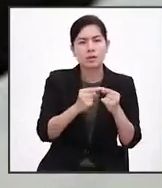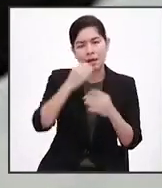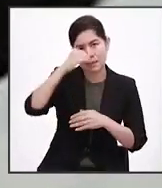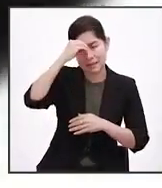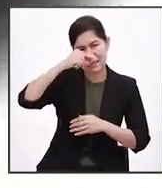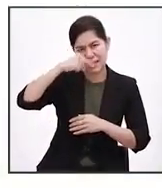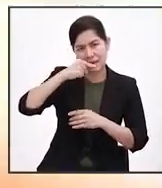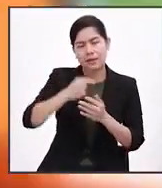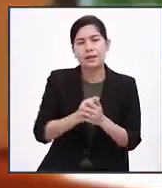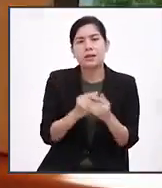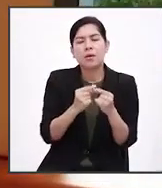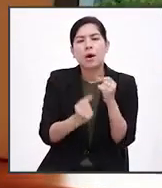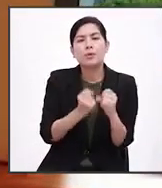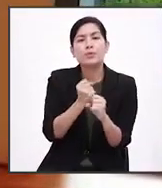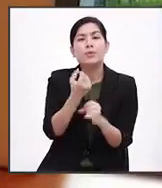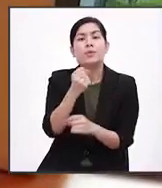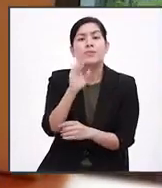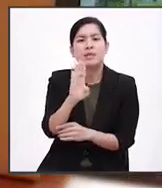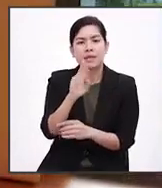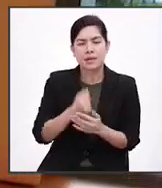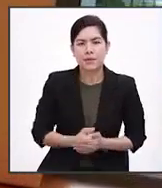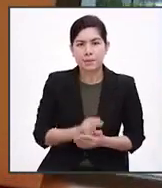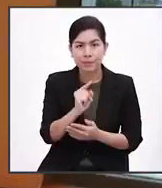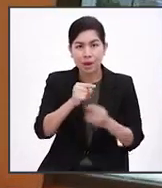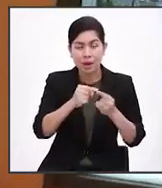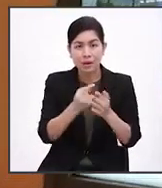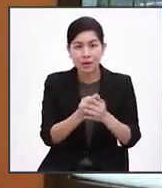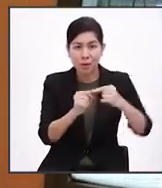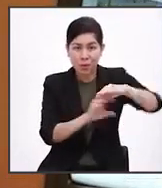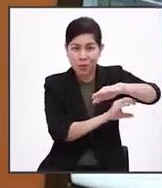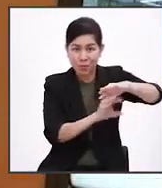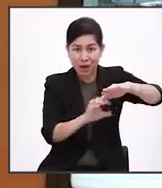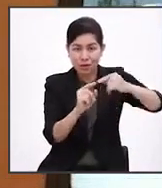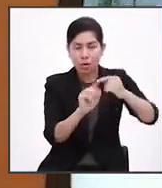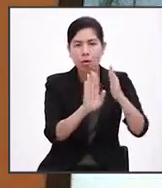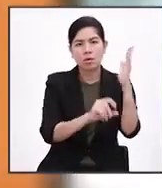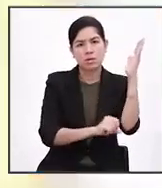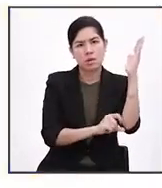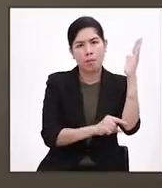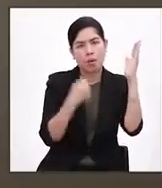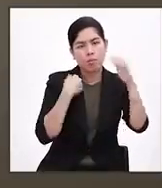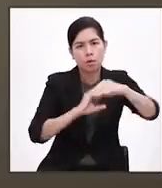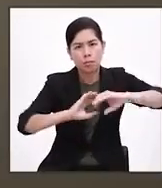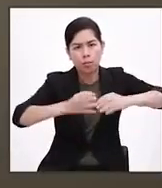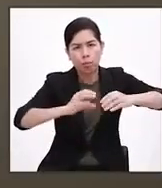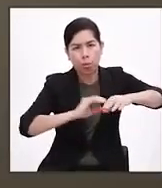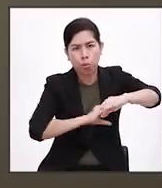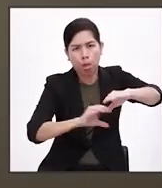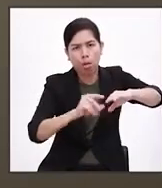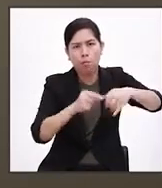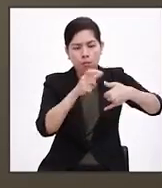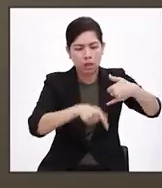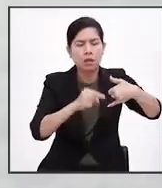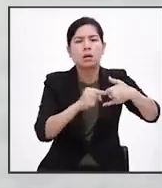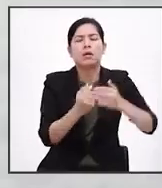วัย14ปีที่เธอถูกล้อของรถไฟที่สิงคโปร์บดขยี้ขาค่ะจนทำให้เธอต้องสูญเสียขาทั้งสอง